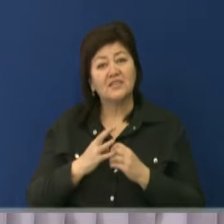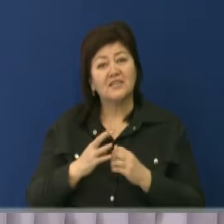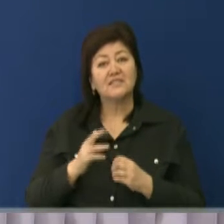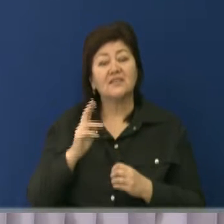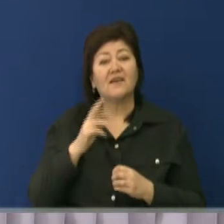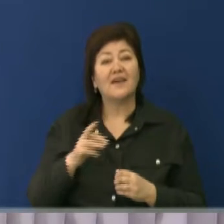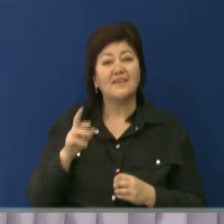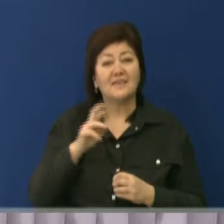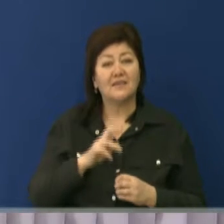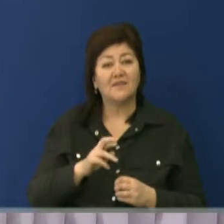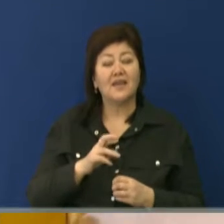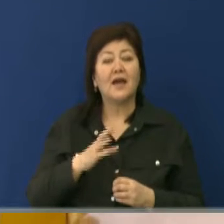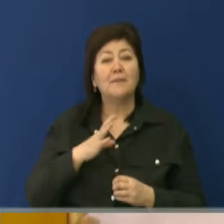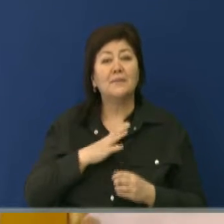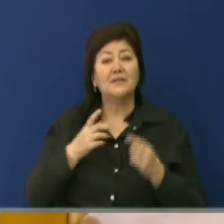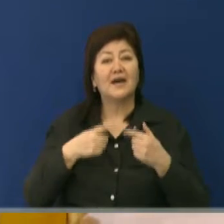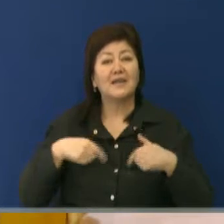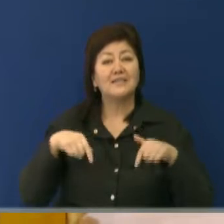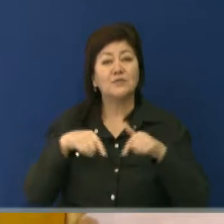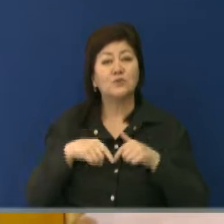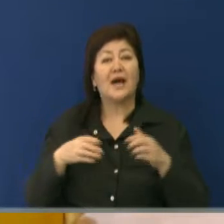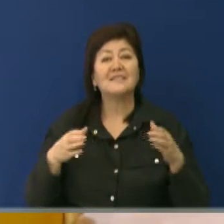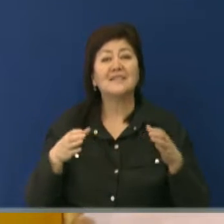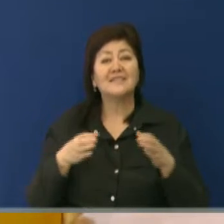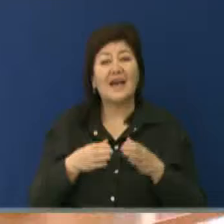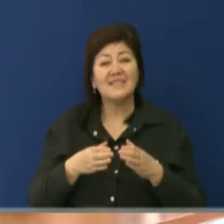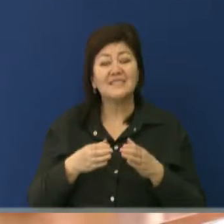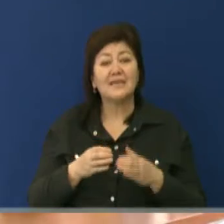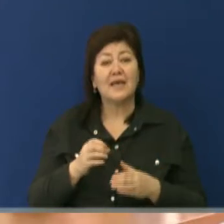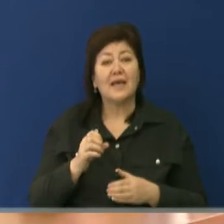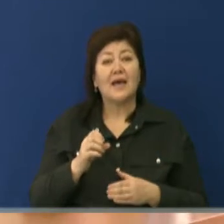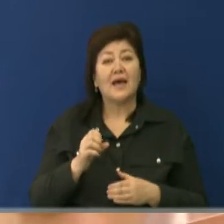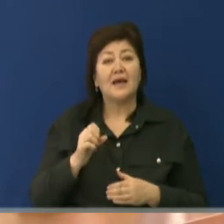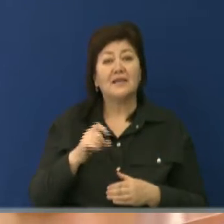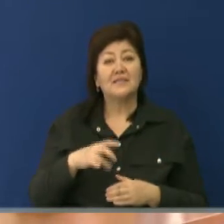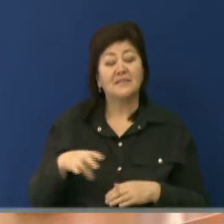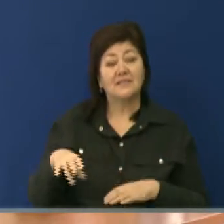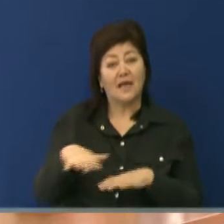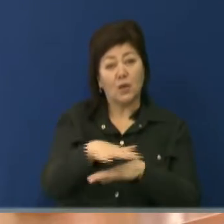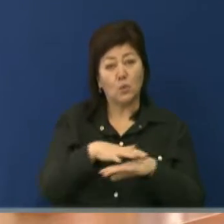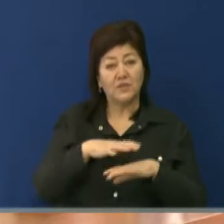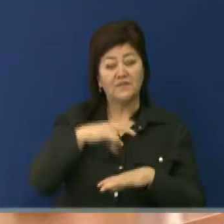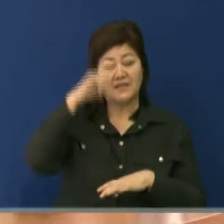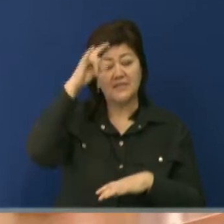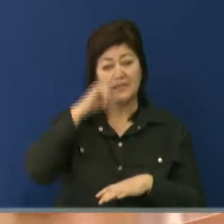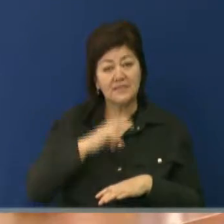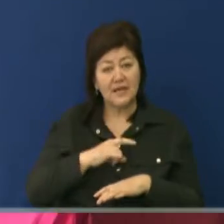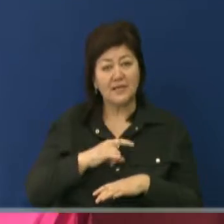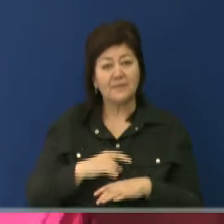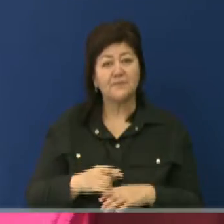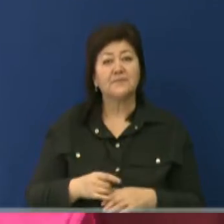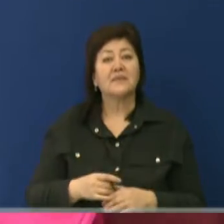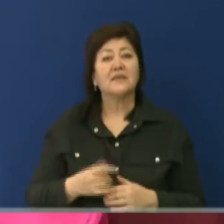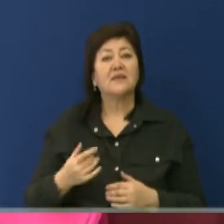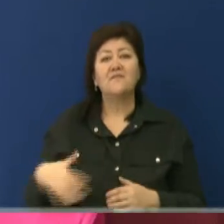халқы ассамблеясының құрылған күні 1 наурыз алғыс айту күні болып бекітілді. Сәйкесінше халықта елбасының бастамасын